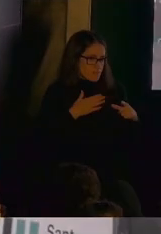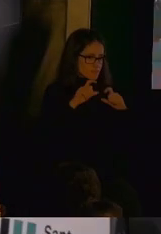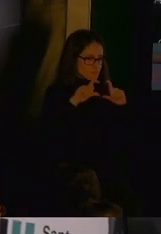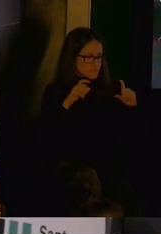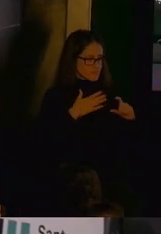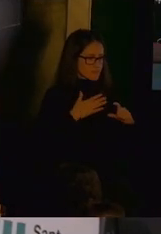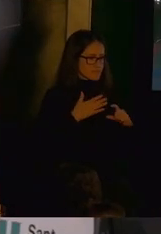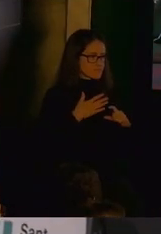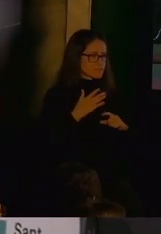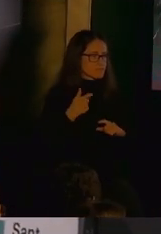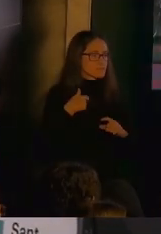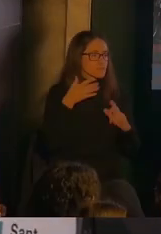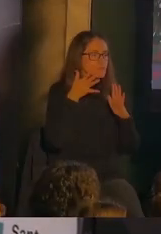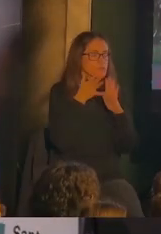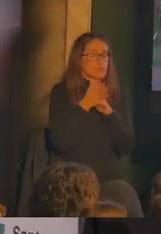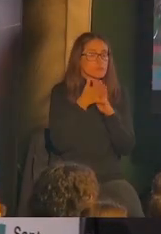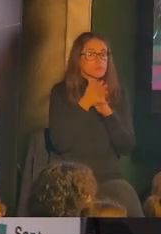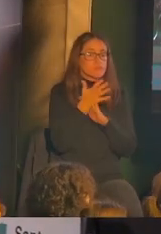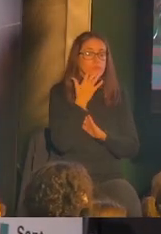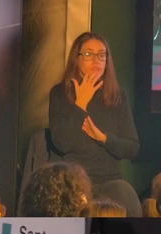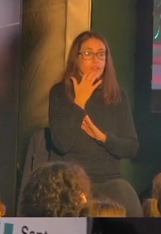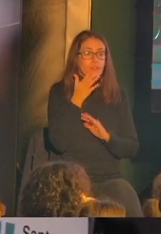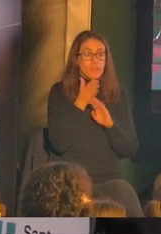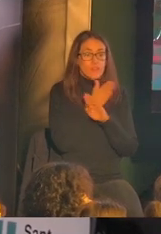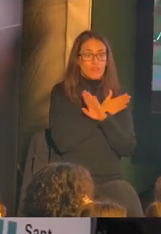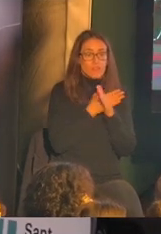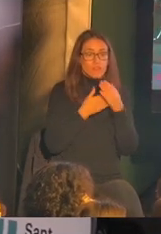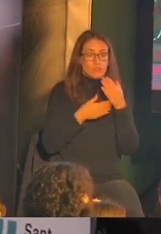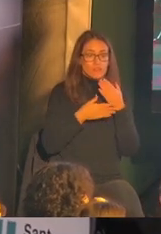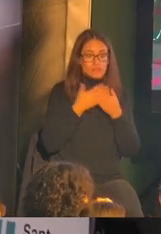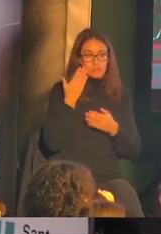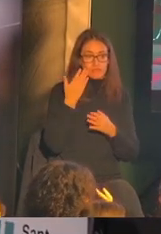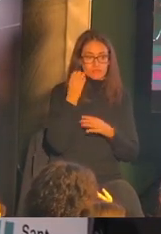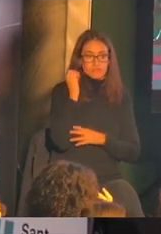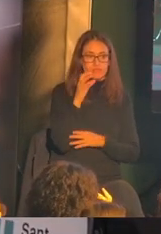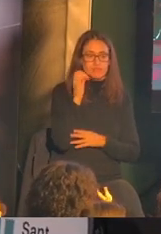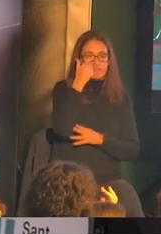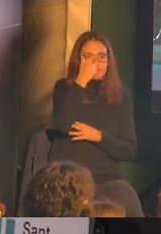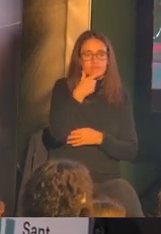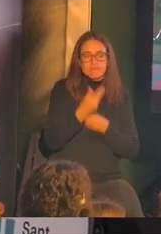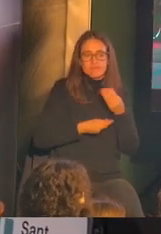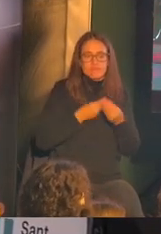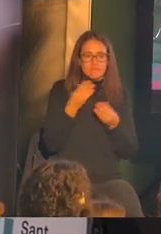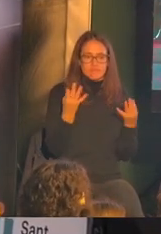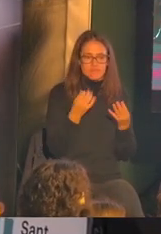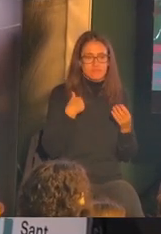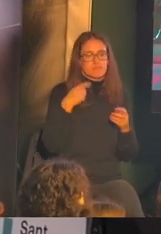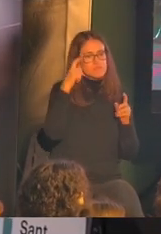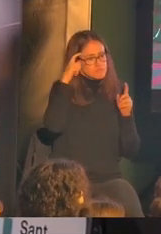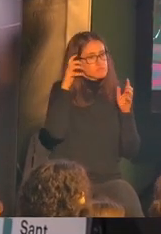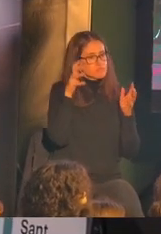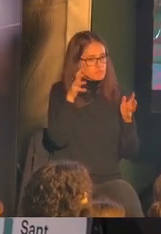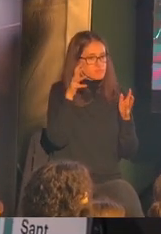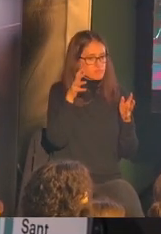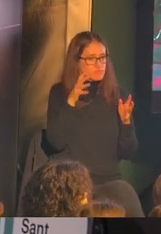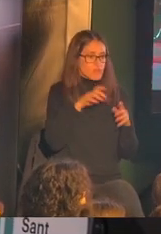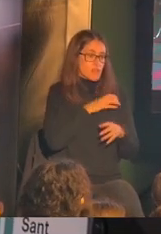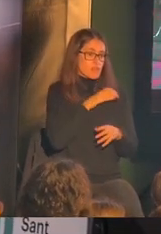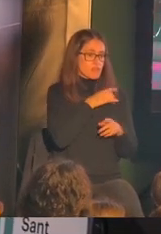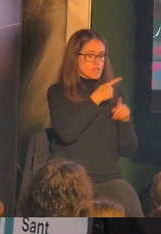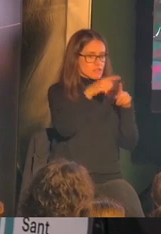Com us he comentat a l'inici, jo el que em dedico és a fer assessoraments per diferents